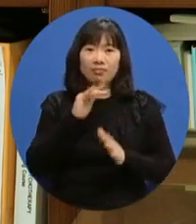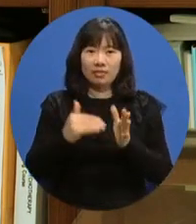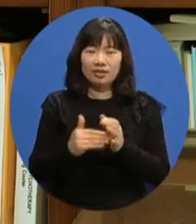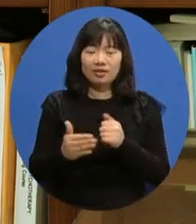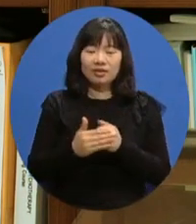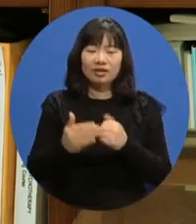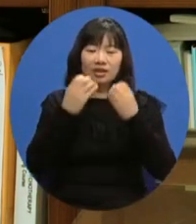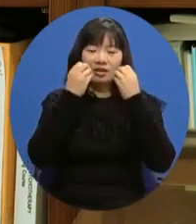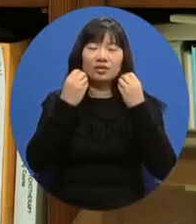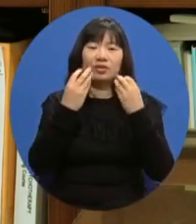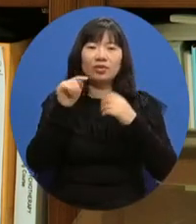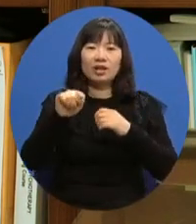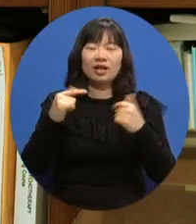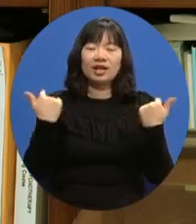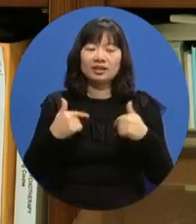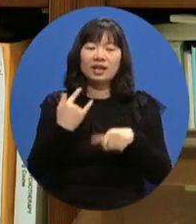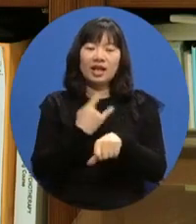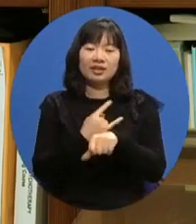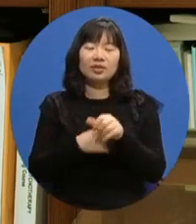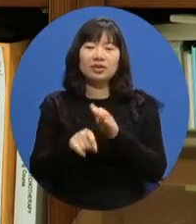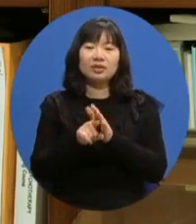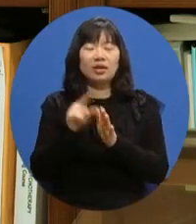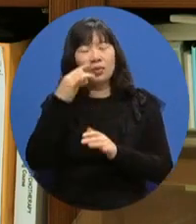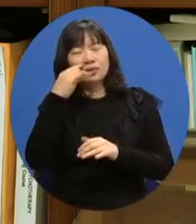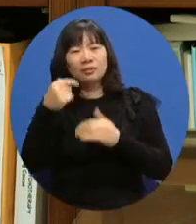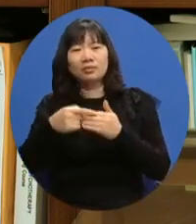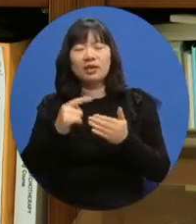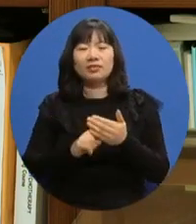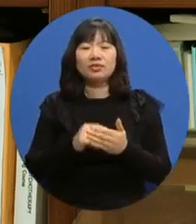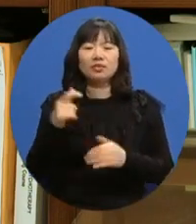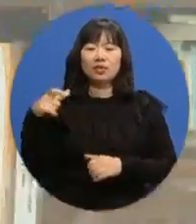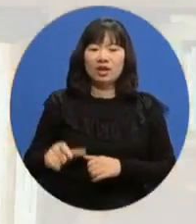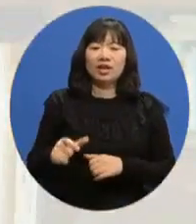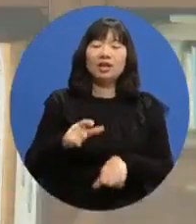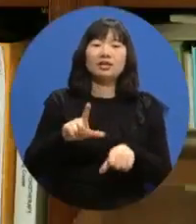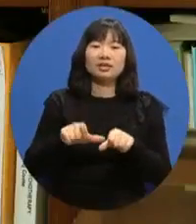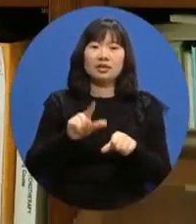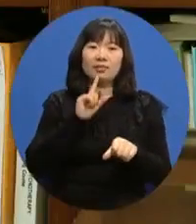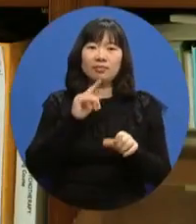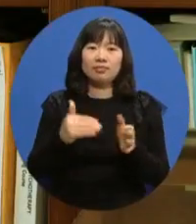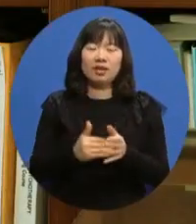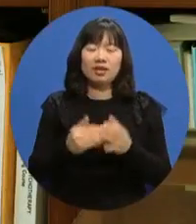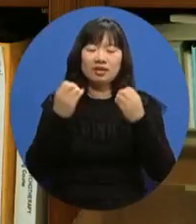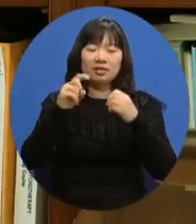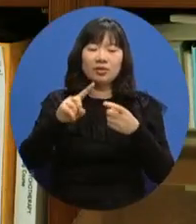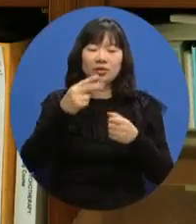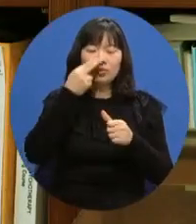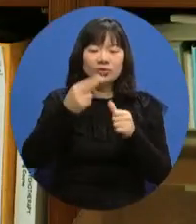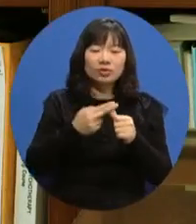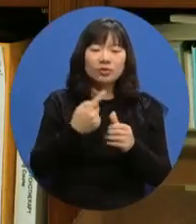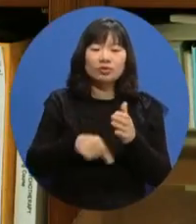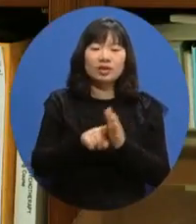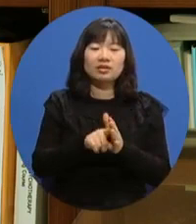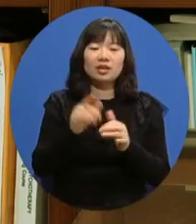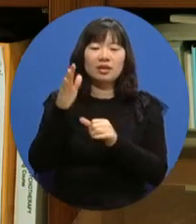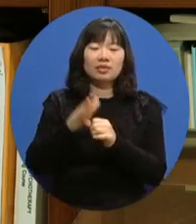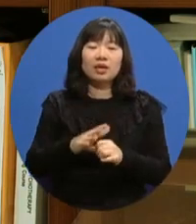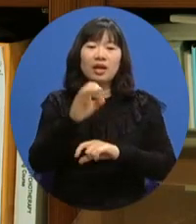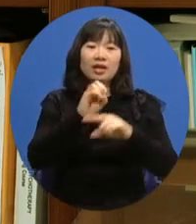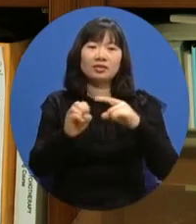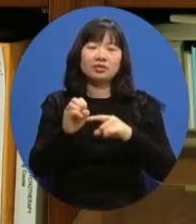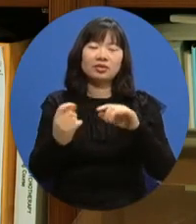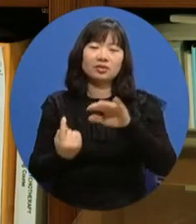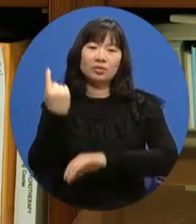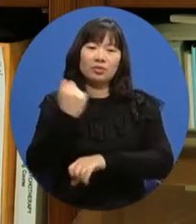그래서 새로운 걸 항상 해보려고 하고 호기심도 굉장히 왕성해지고 그런 나이죠. 새로운 것에 도전하게 되면 실패할 확률이 훨씬